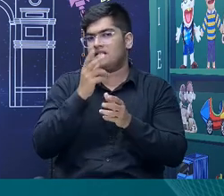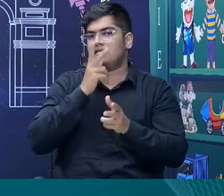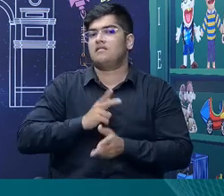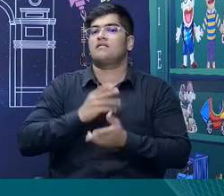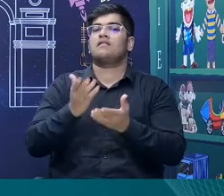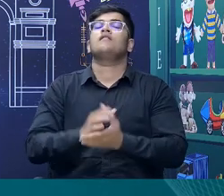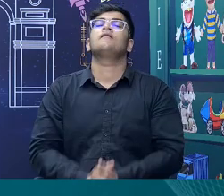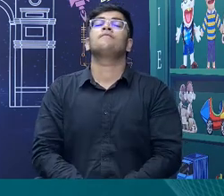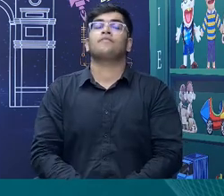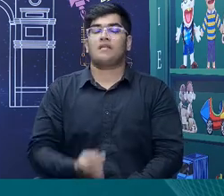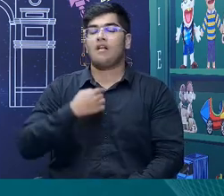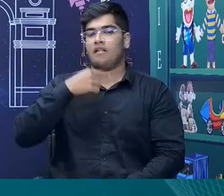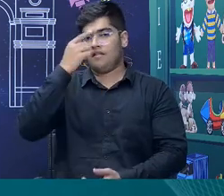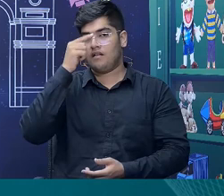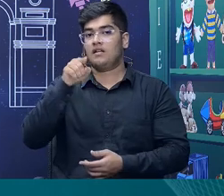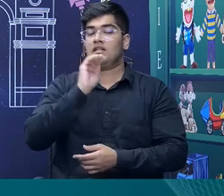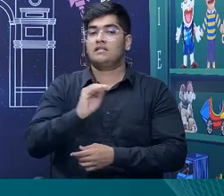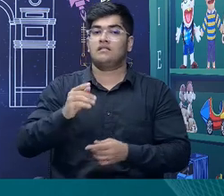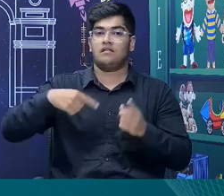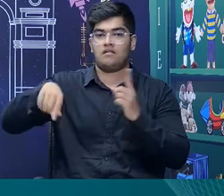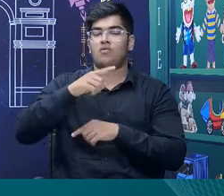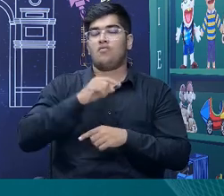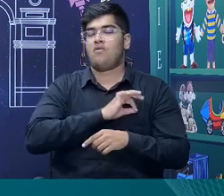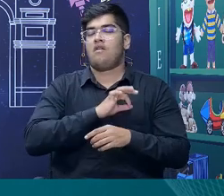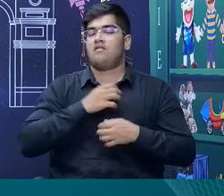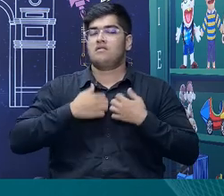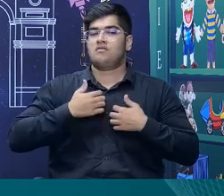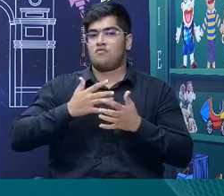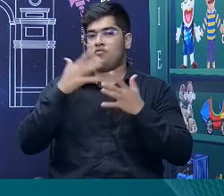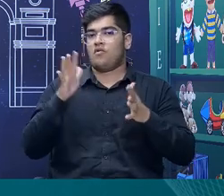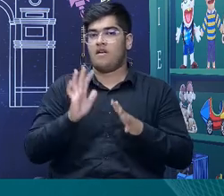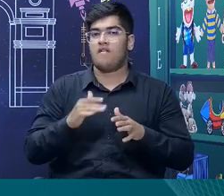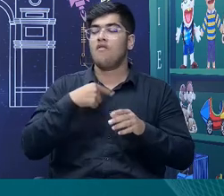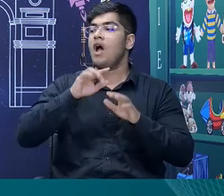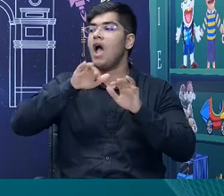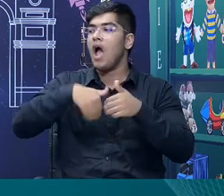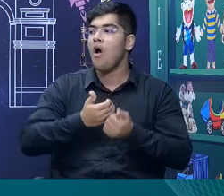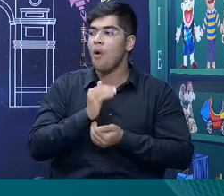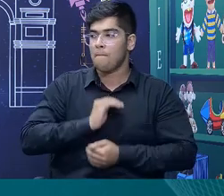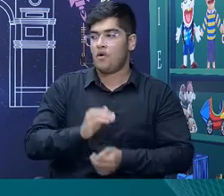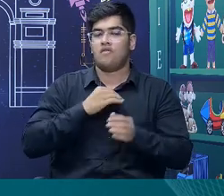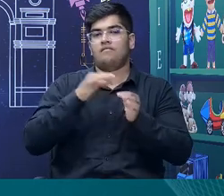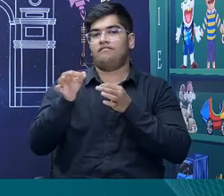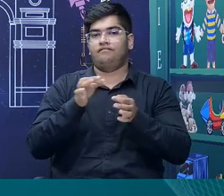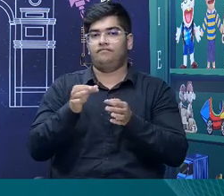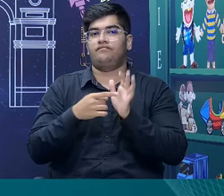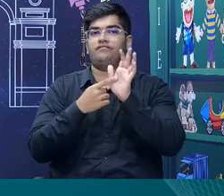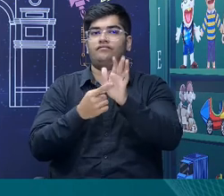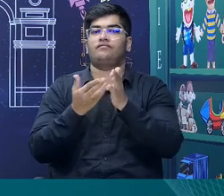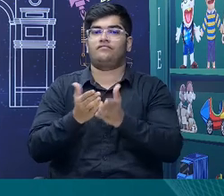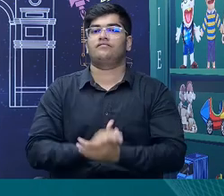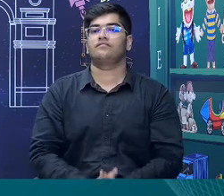जी बिल्कुल और मुझे लगता है यह कहानी बच्चों को बहुत पसंद आएगी की गणेश जी का जन्म कैसे हुआ उनका ओरिजन कैसे हुआ